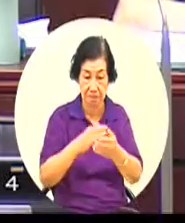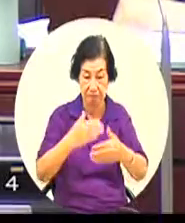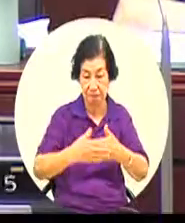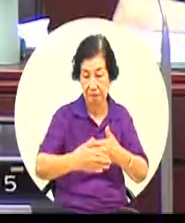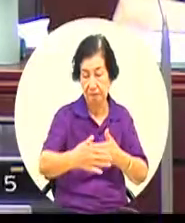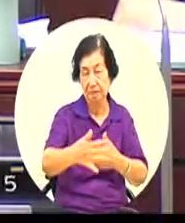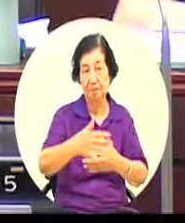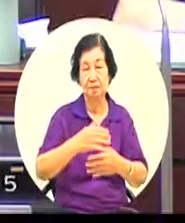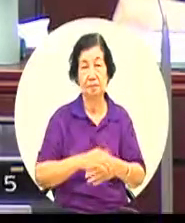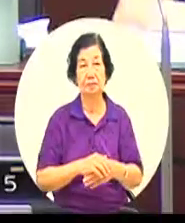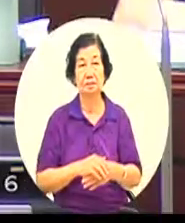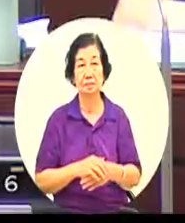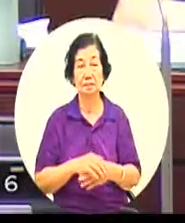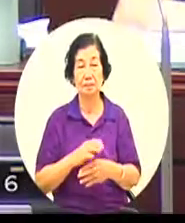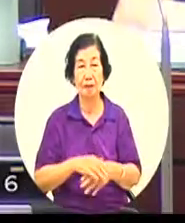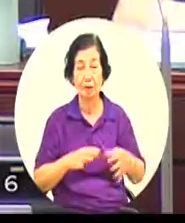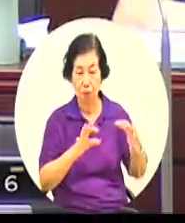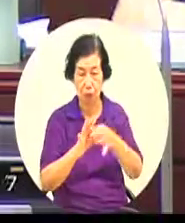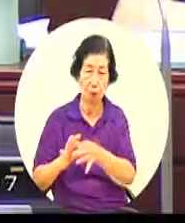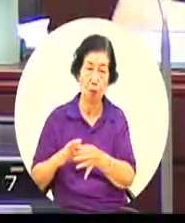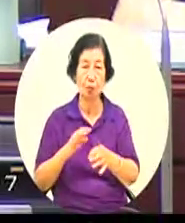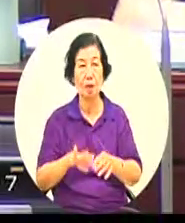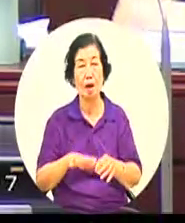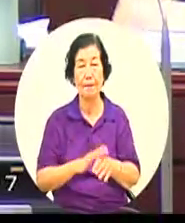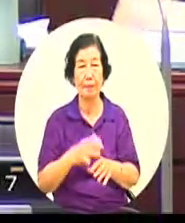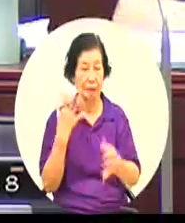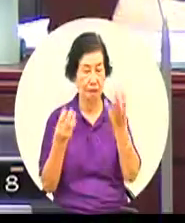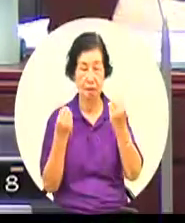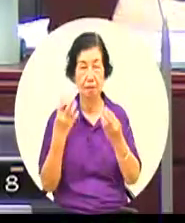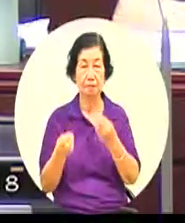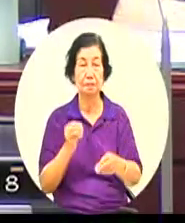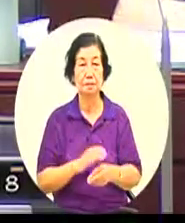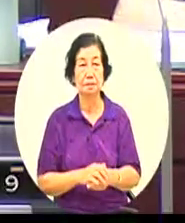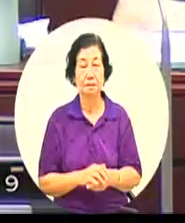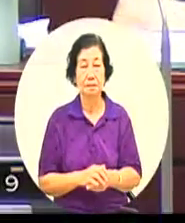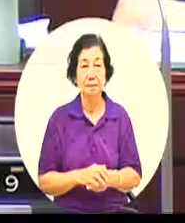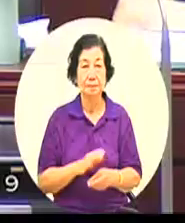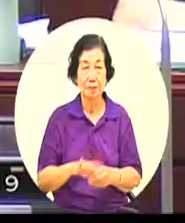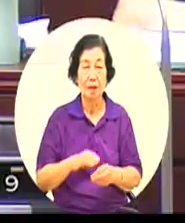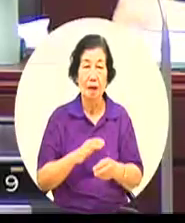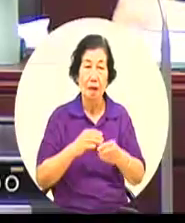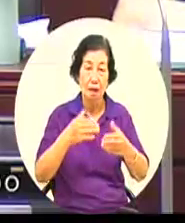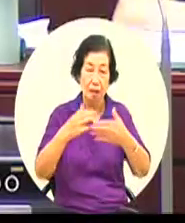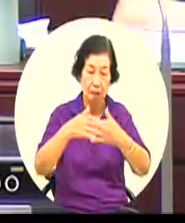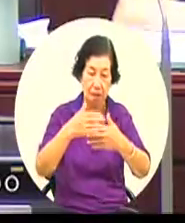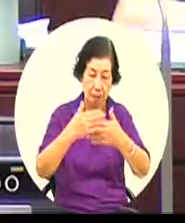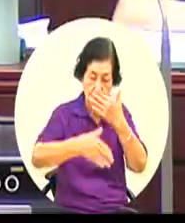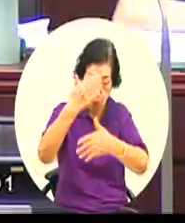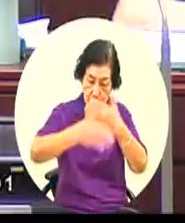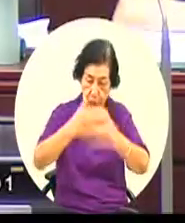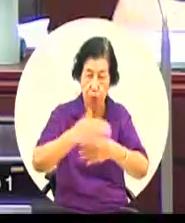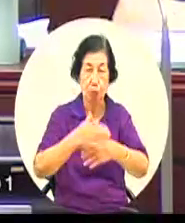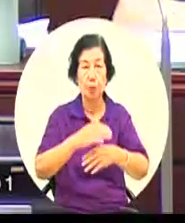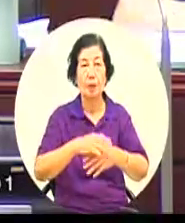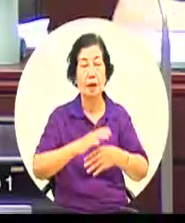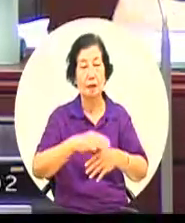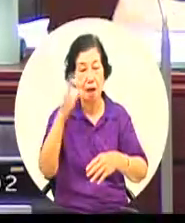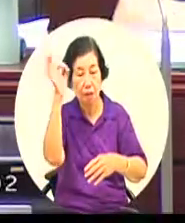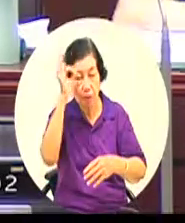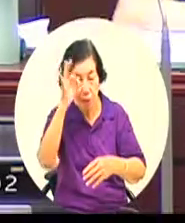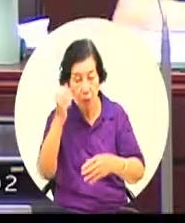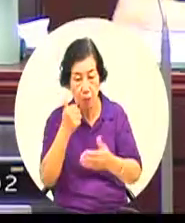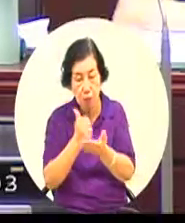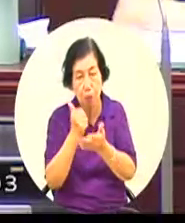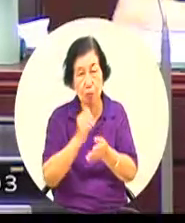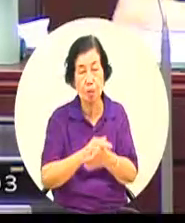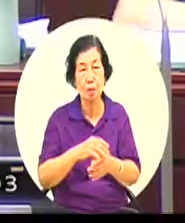看起来是还是在继续摸索跟学习的阶段。短短的影片如何能够找到最好的老师，能够拍的最好的内